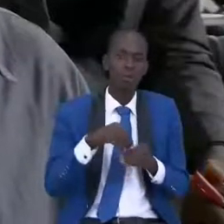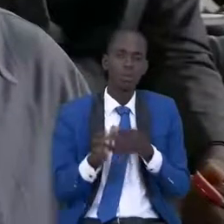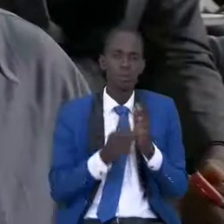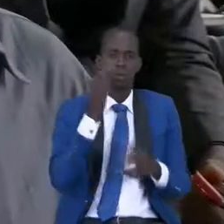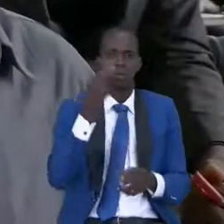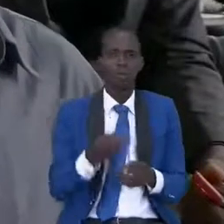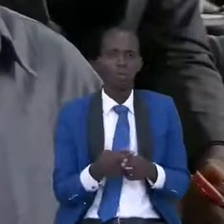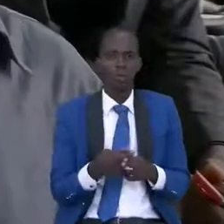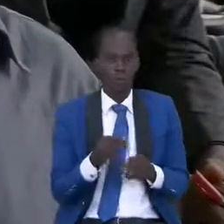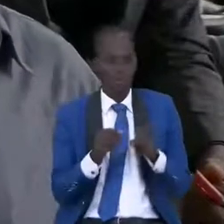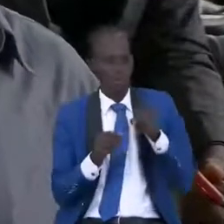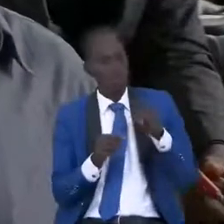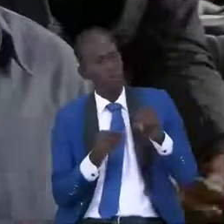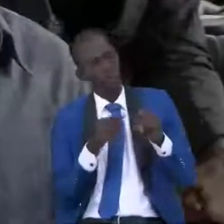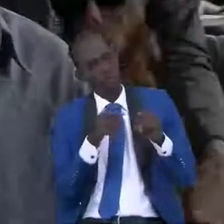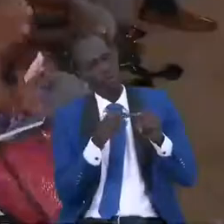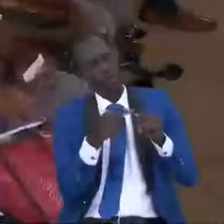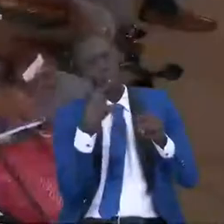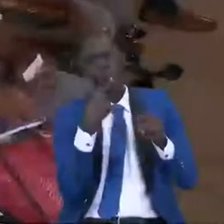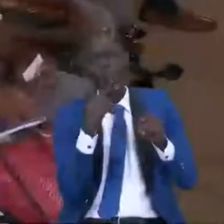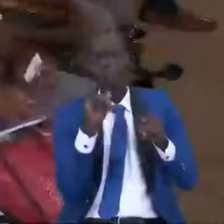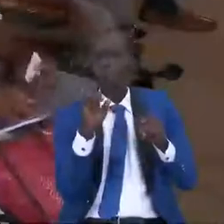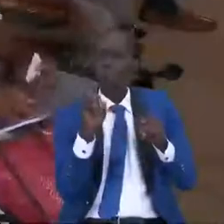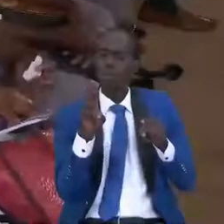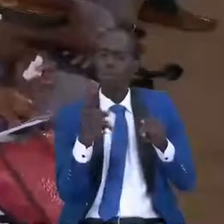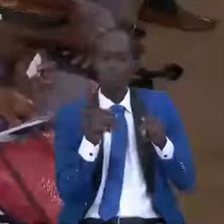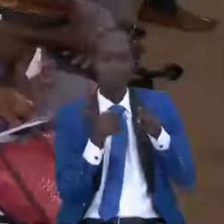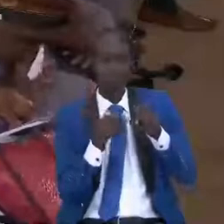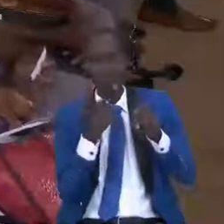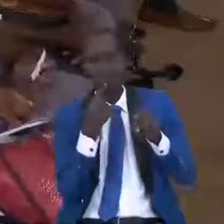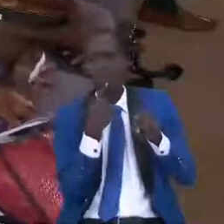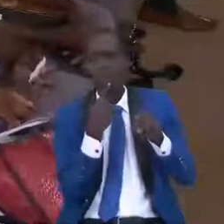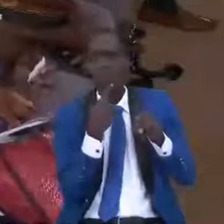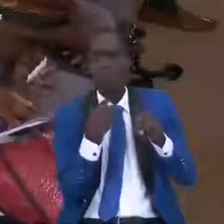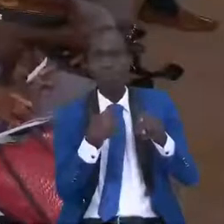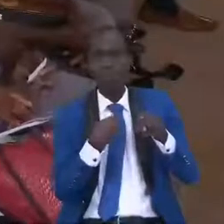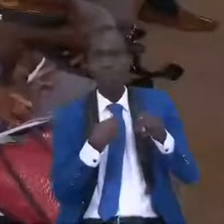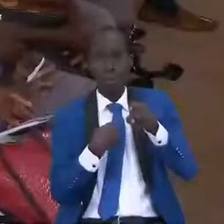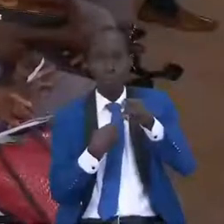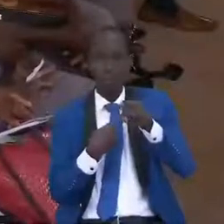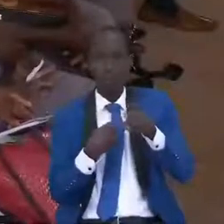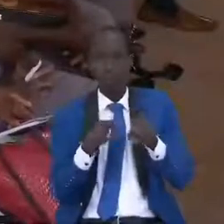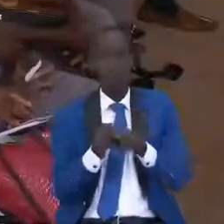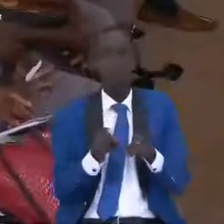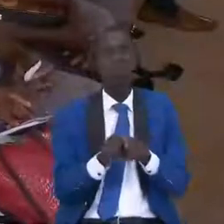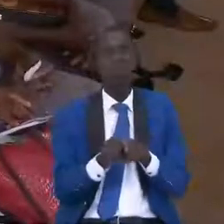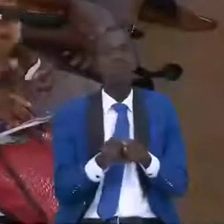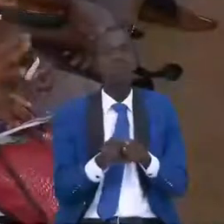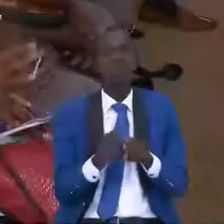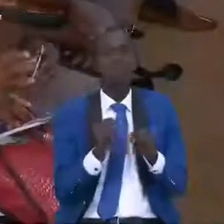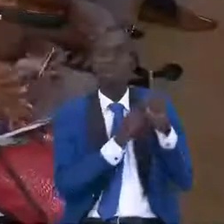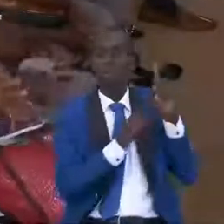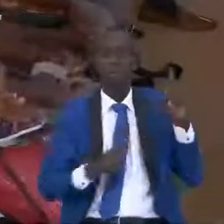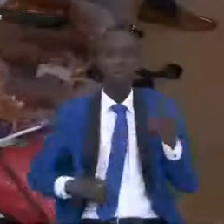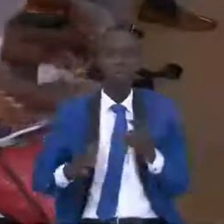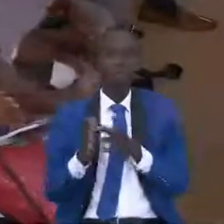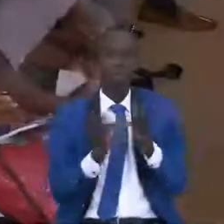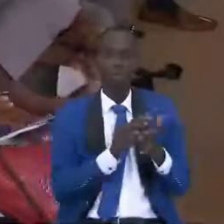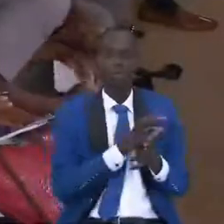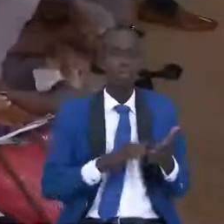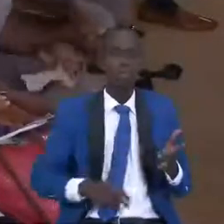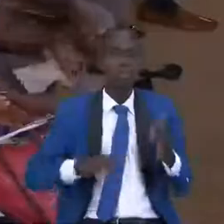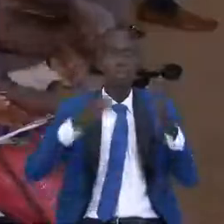C'est qui le toi là? J'ai dit, c'est qui le vous là-bas? Alors, en réalité, le Seigneur Jésus espère, quand